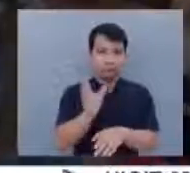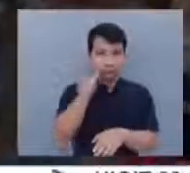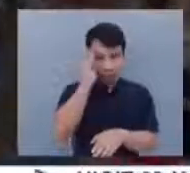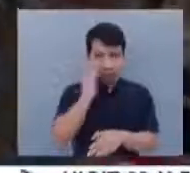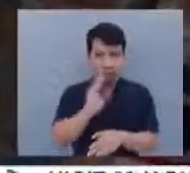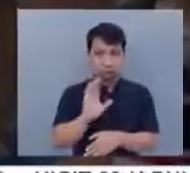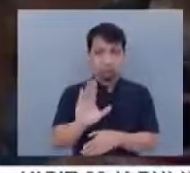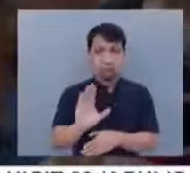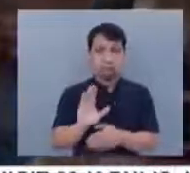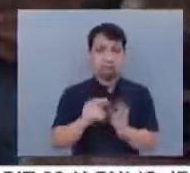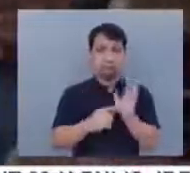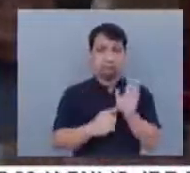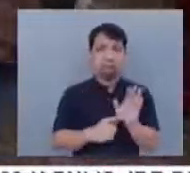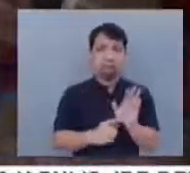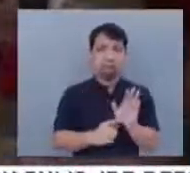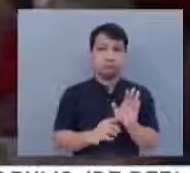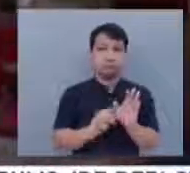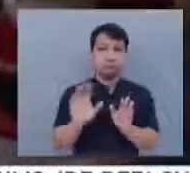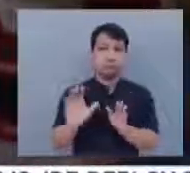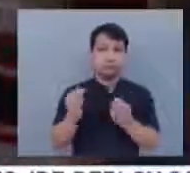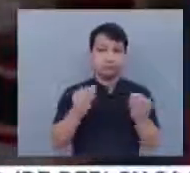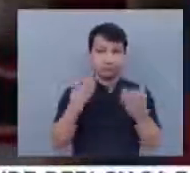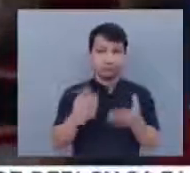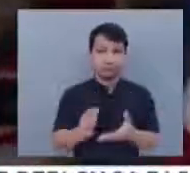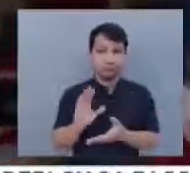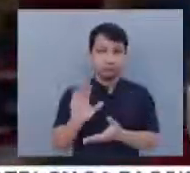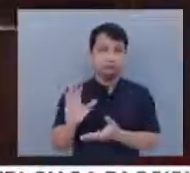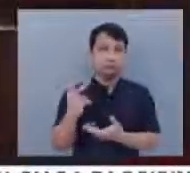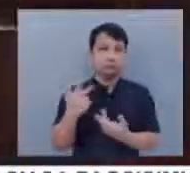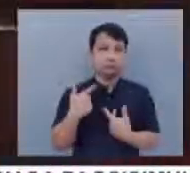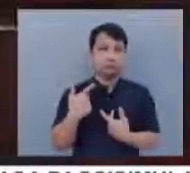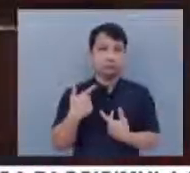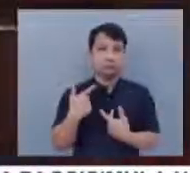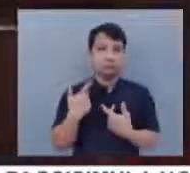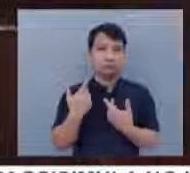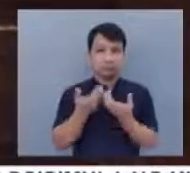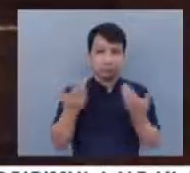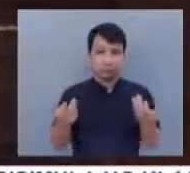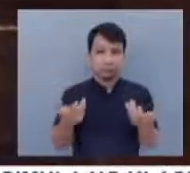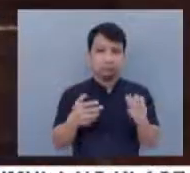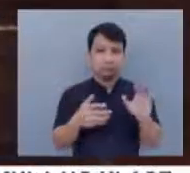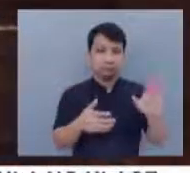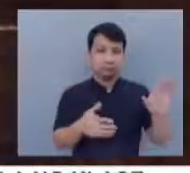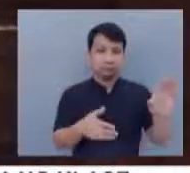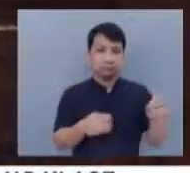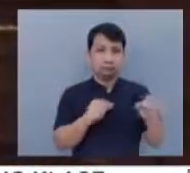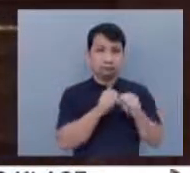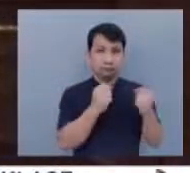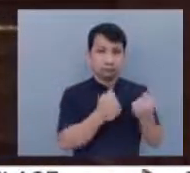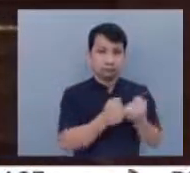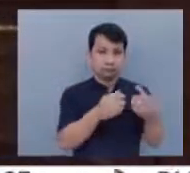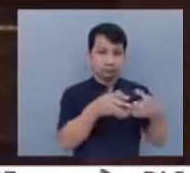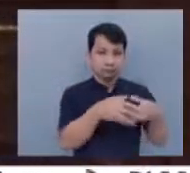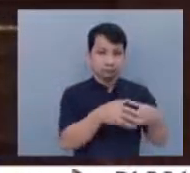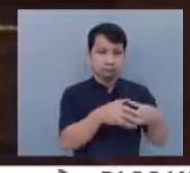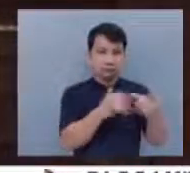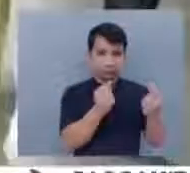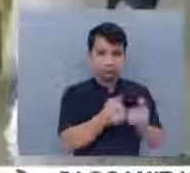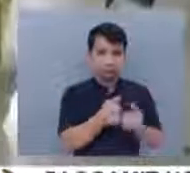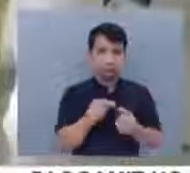with regards to facilities, we have to divide, for example, yung section, isang section, we have to